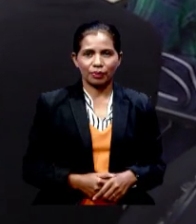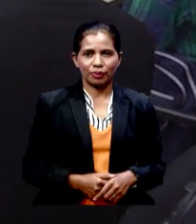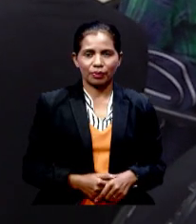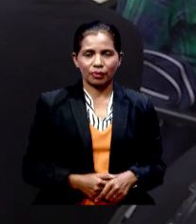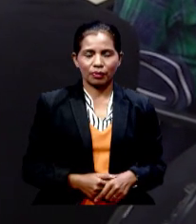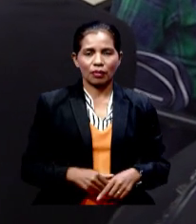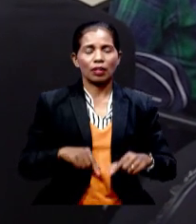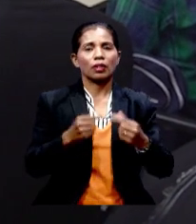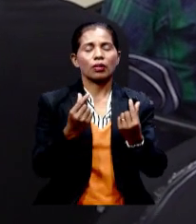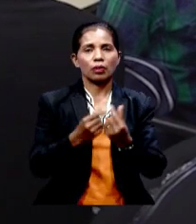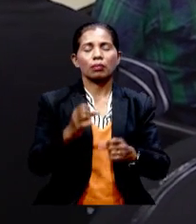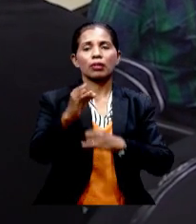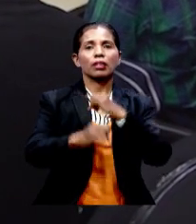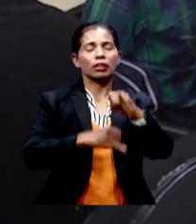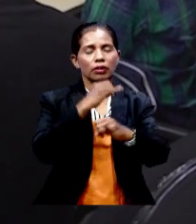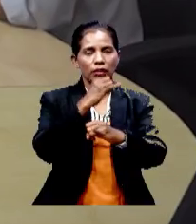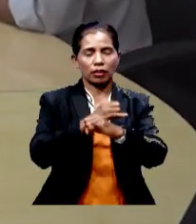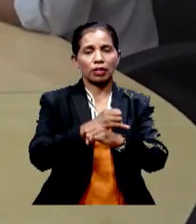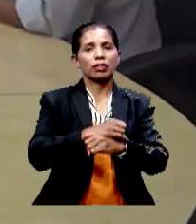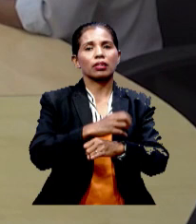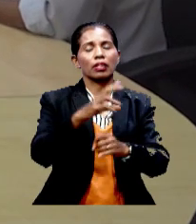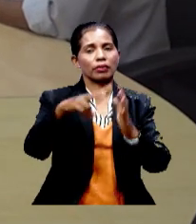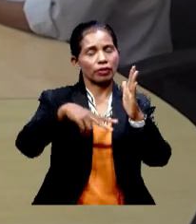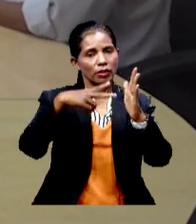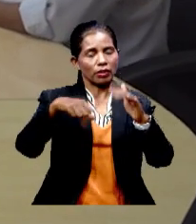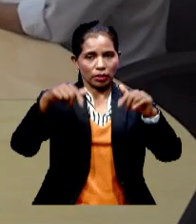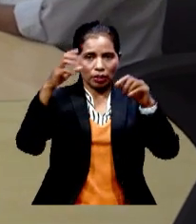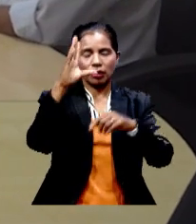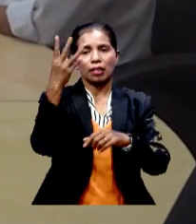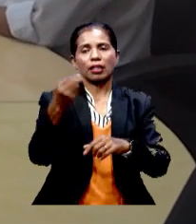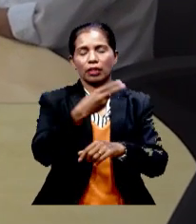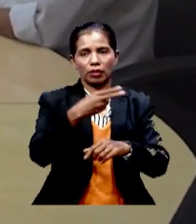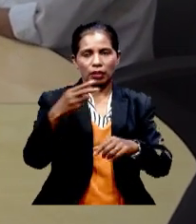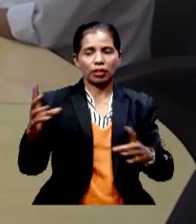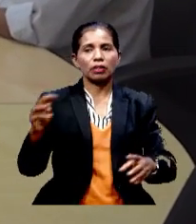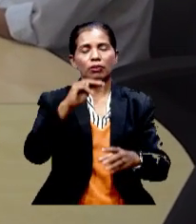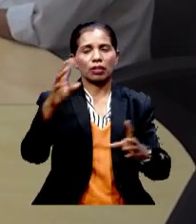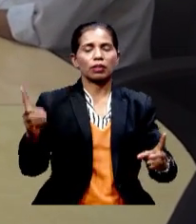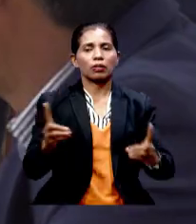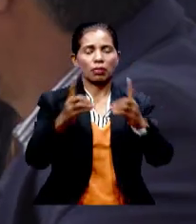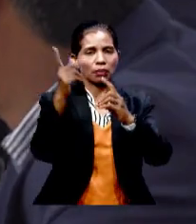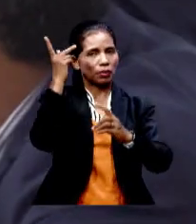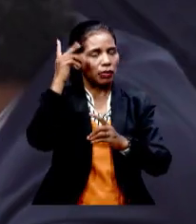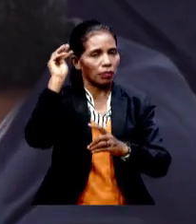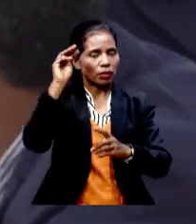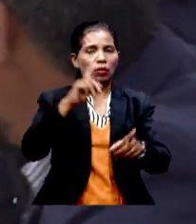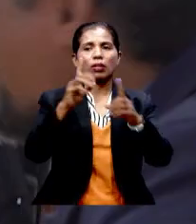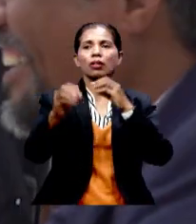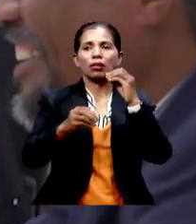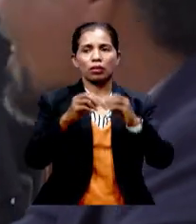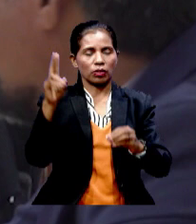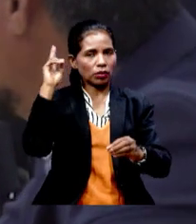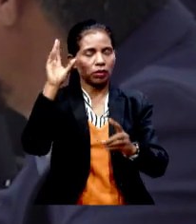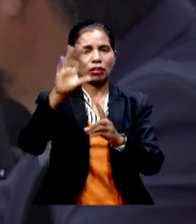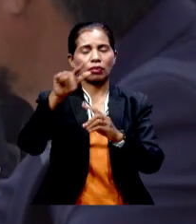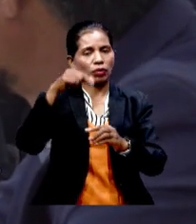Equipa indústria filme khusus Jakarta Indonésia e a segunda né, a soro malo o primeiro-ministro Kairala Sanangismau, o de qualia norona sefe o